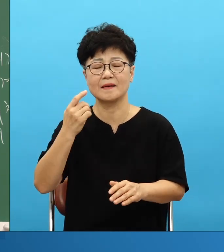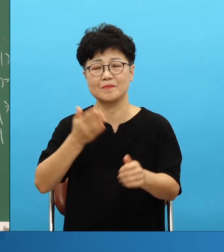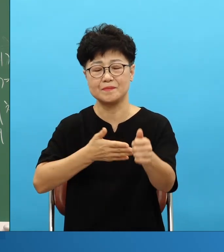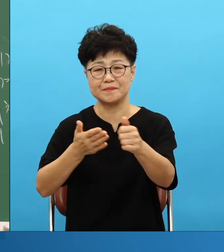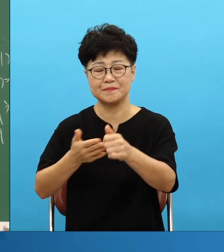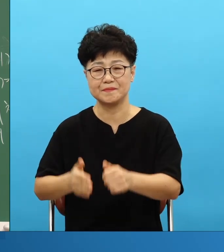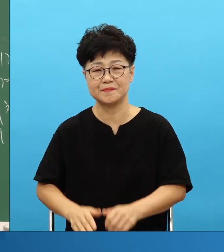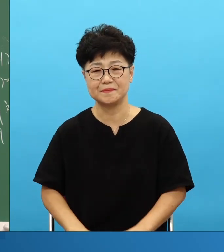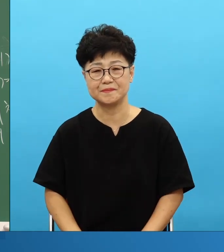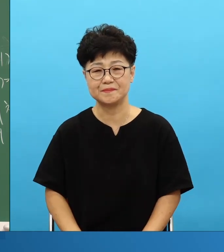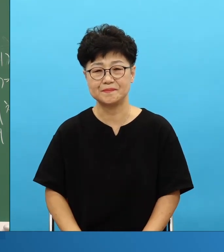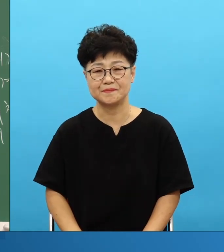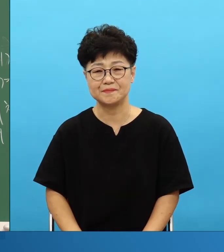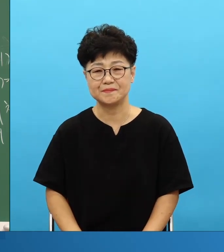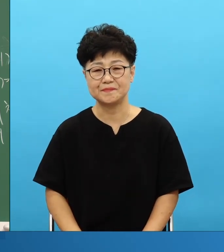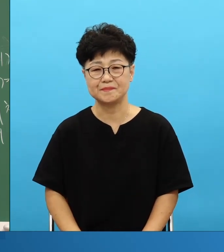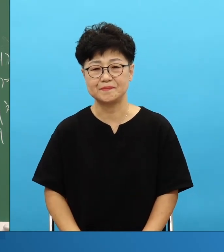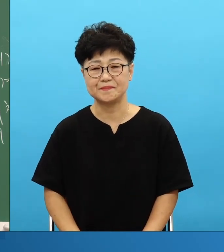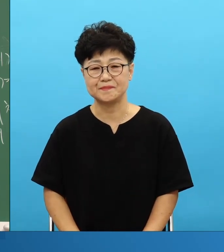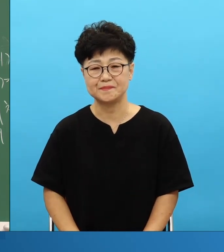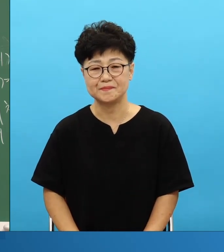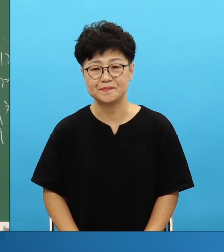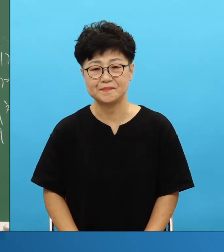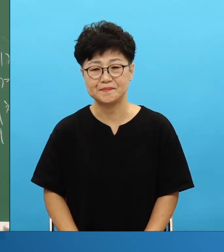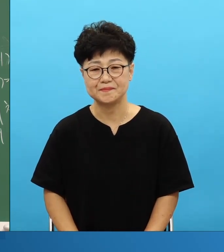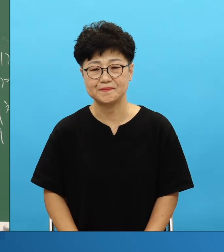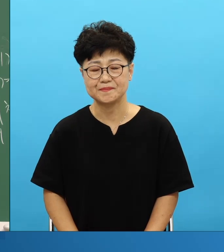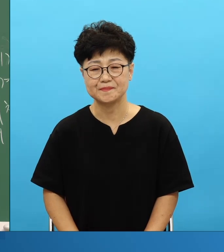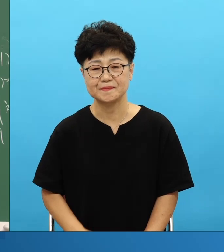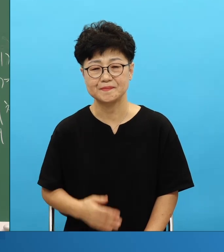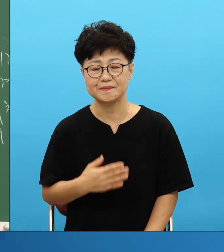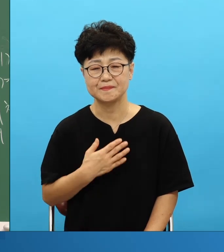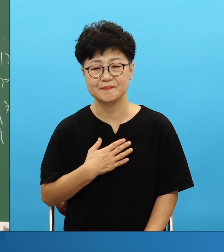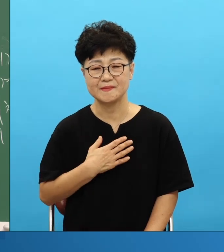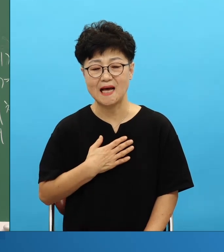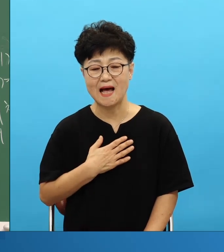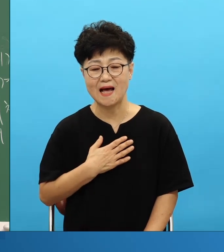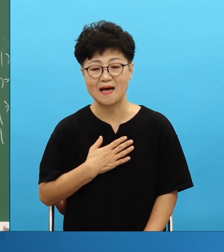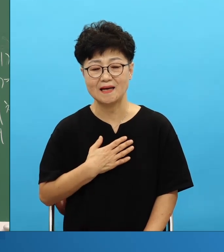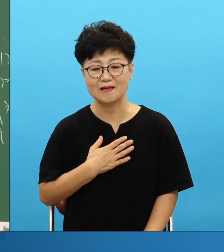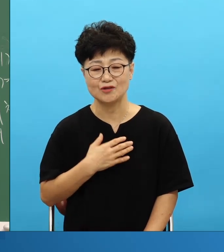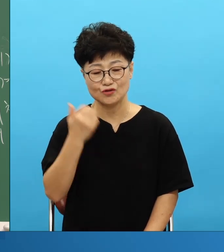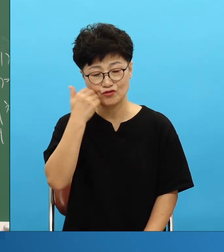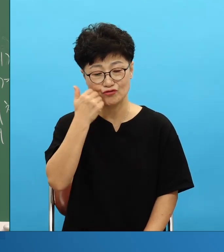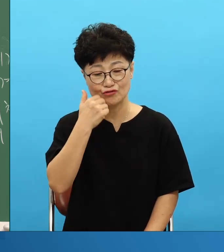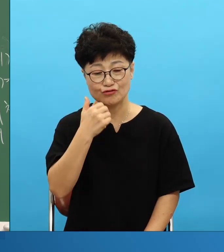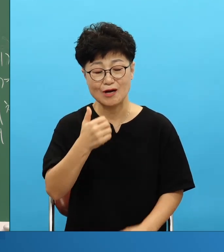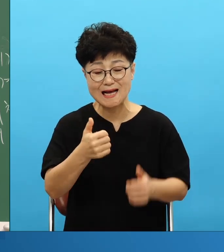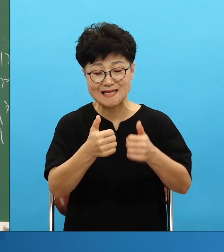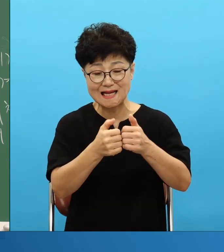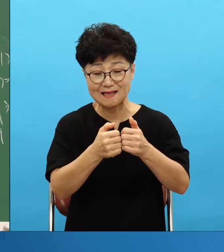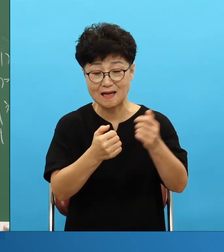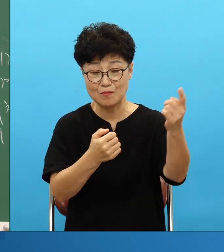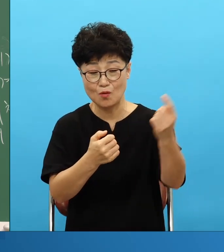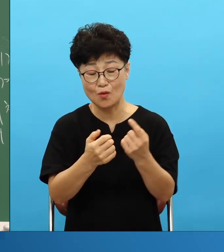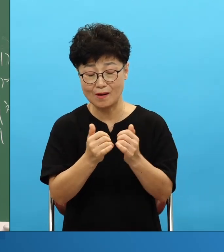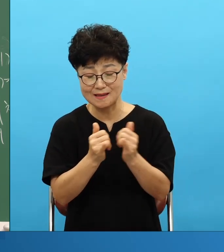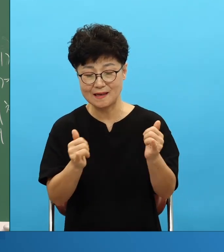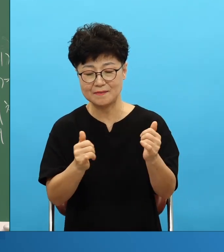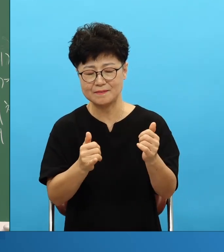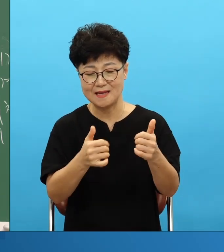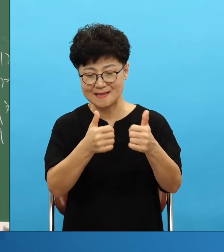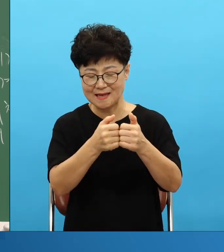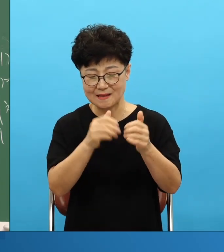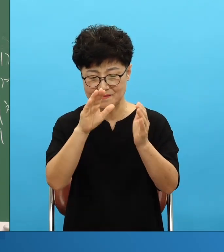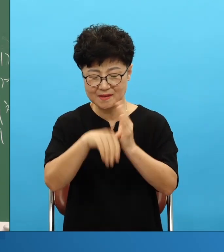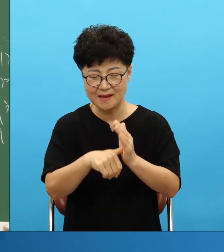well. 나는 우리 아이들 상담할 때 많이 따지면 그게 진짜 문제냐고 물어. 어째서 And there are 문제? times where I really counsel with the students, and I really ask them,